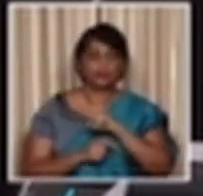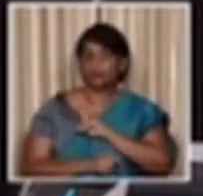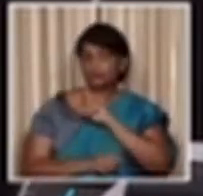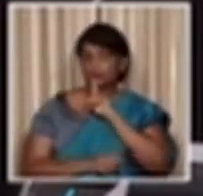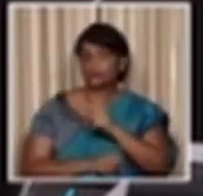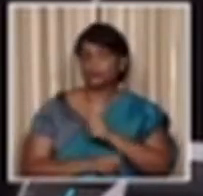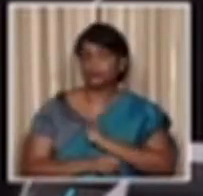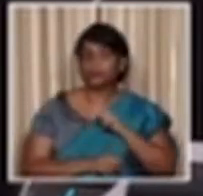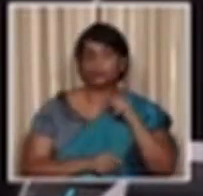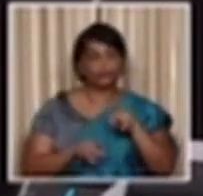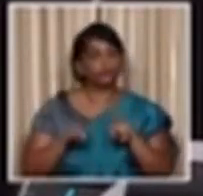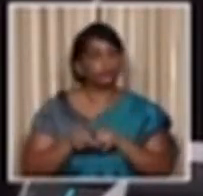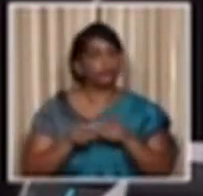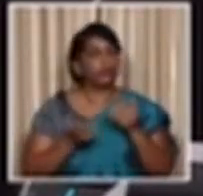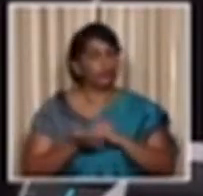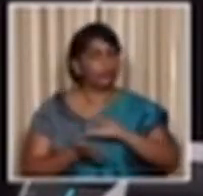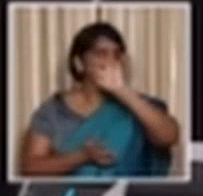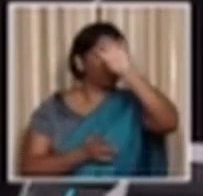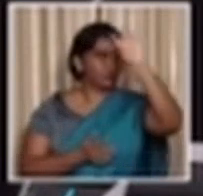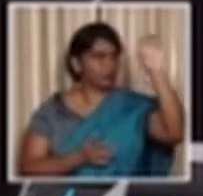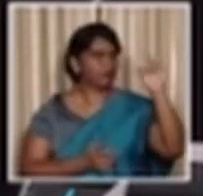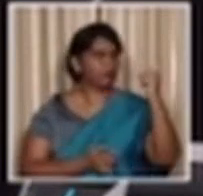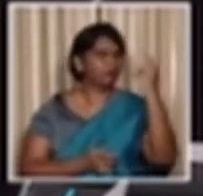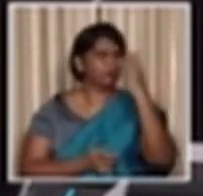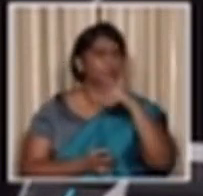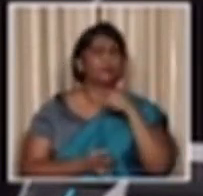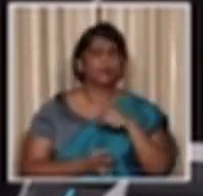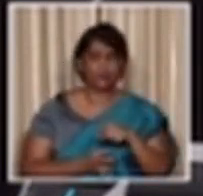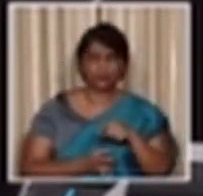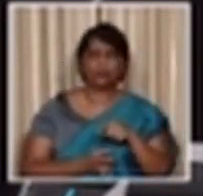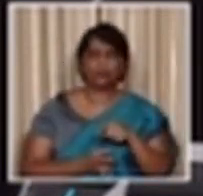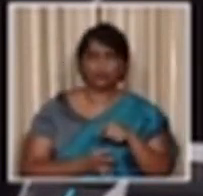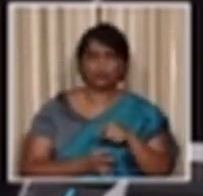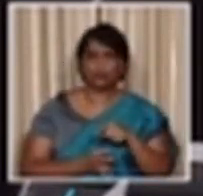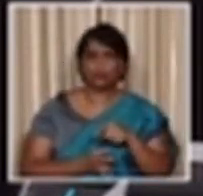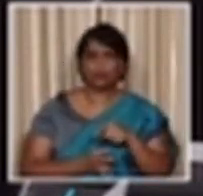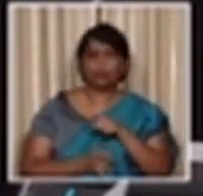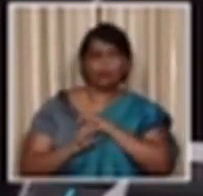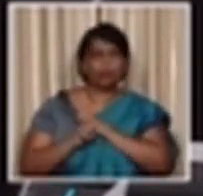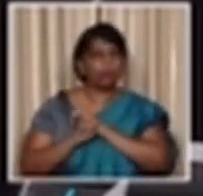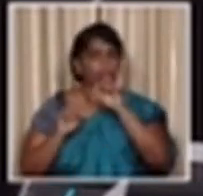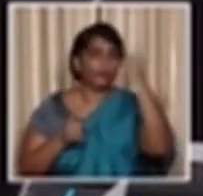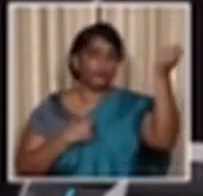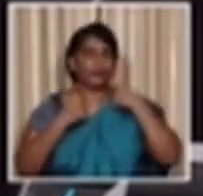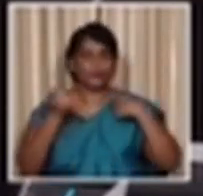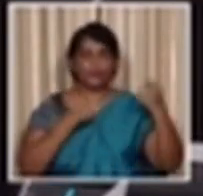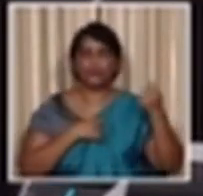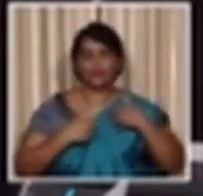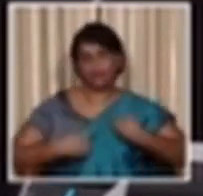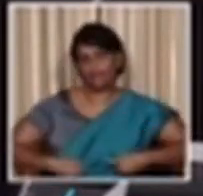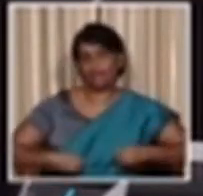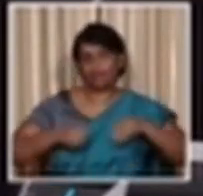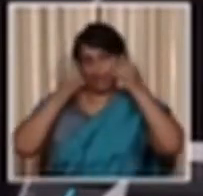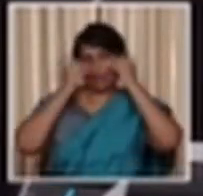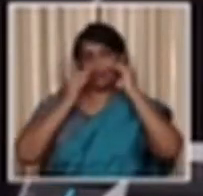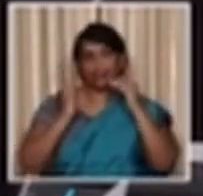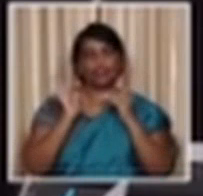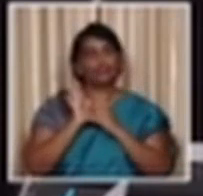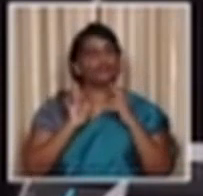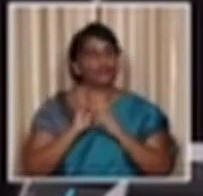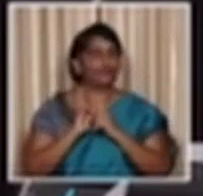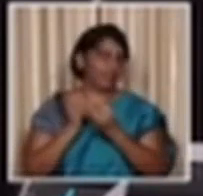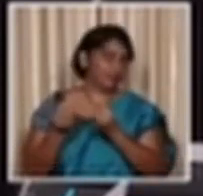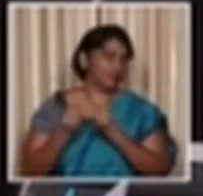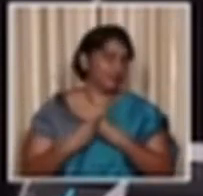කැමතියි. මීට අමතරව තවත් රටවල් කීපයක්ම මේ ප්‍රසිද්ධ වීමත් සමග අපිට කිව්වා ඒ රටවල් වලටත් සත්වෝද්‍යානවලට ලබා